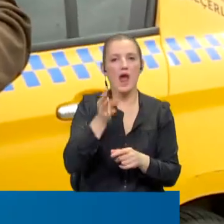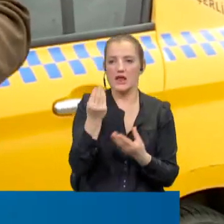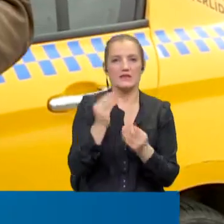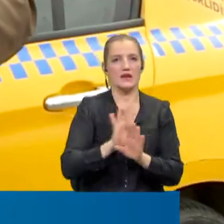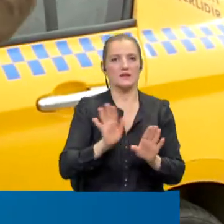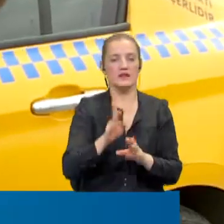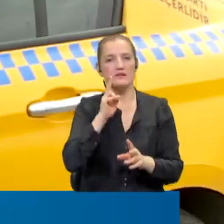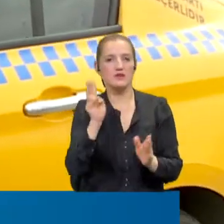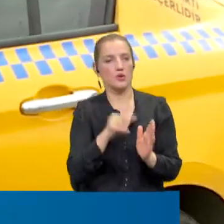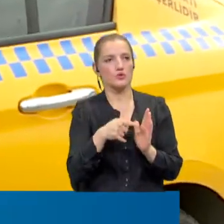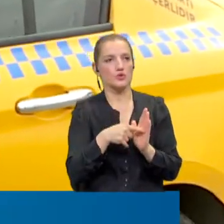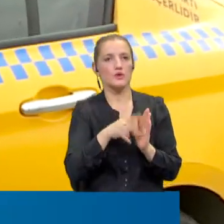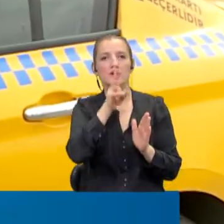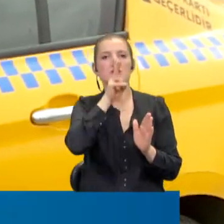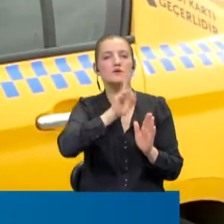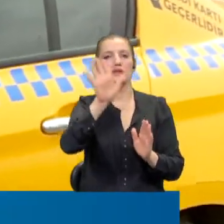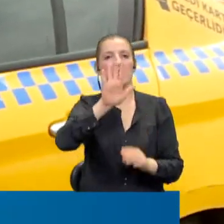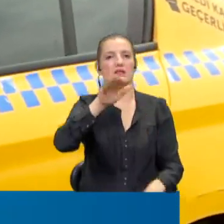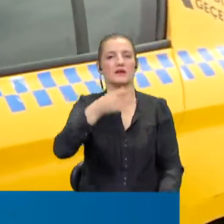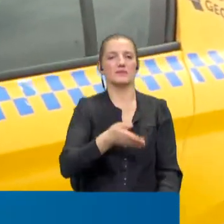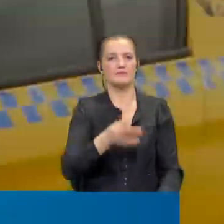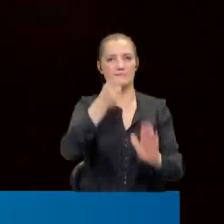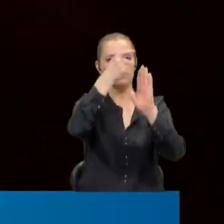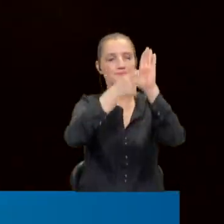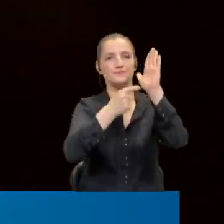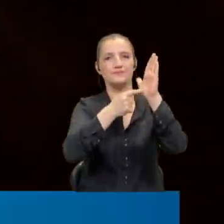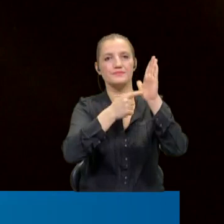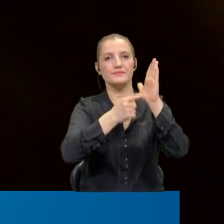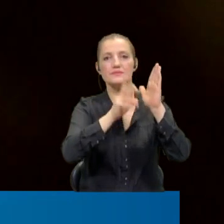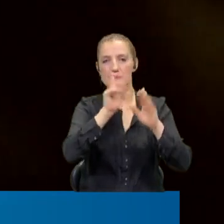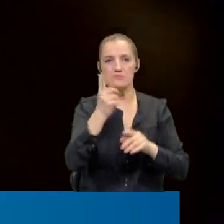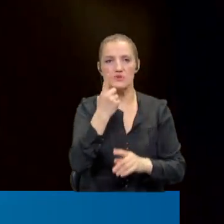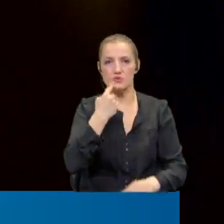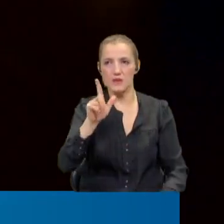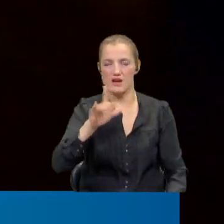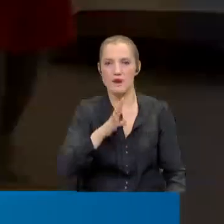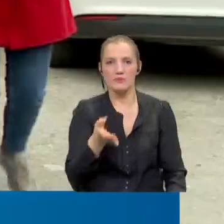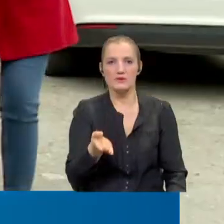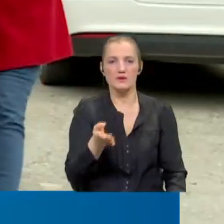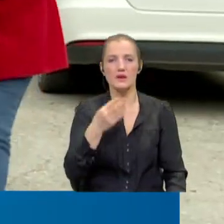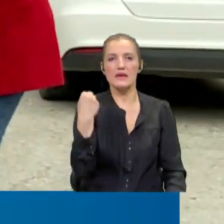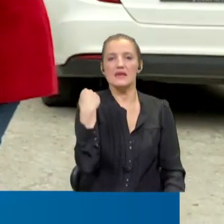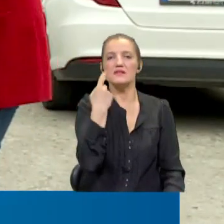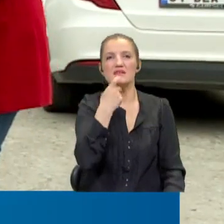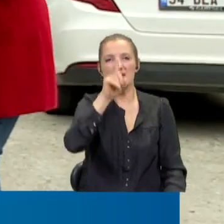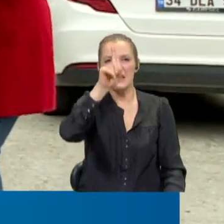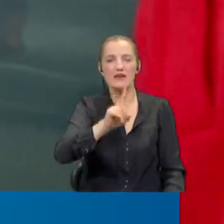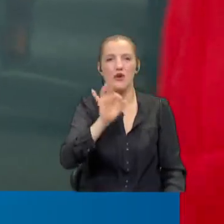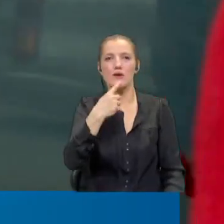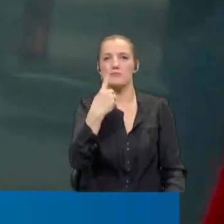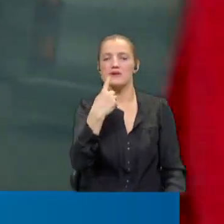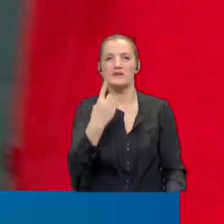değildi ne gördüğünüz 150 lira bir daha bir şey söylememe gerek var mı yılın ilk sabahında